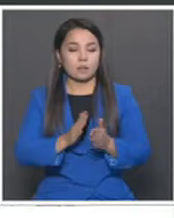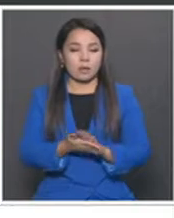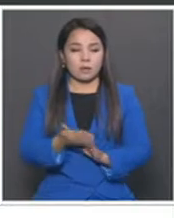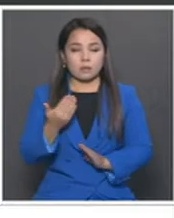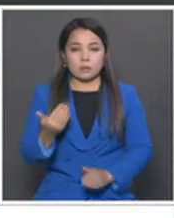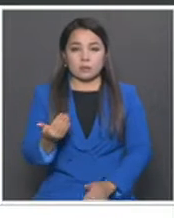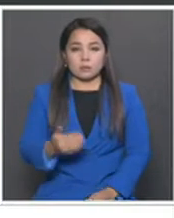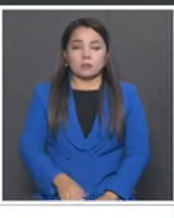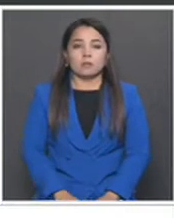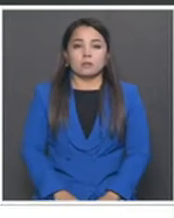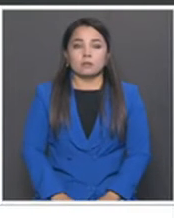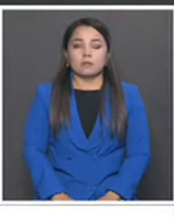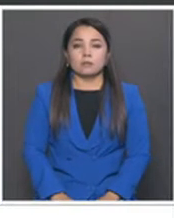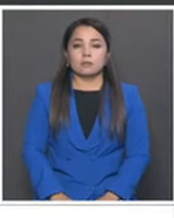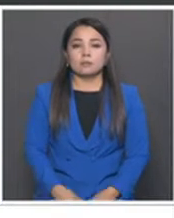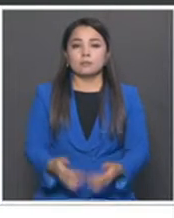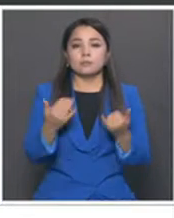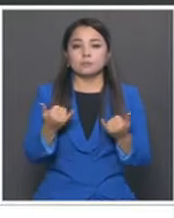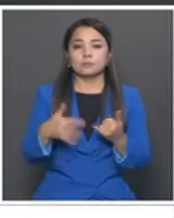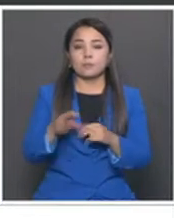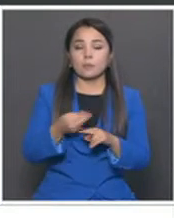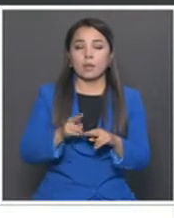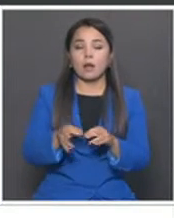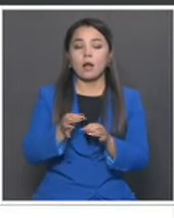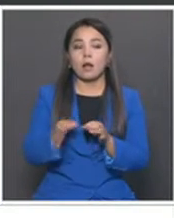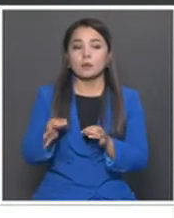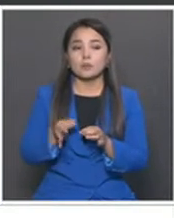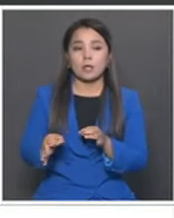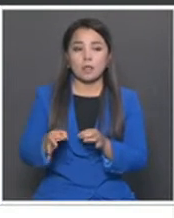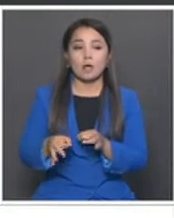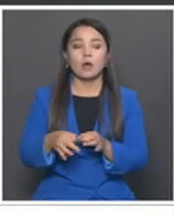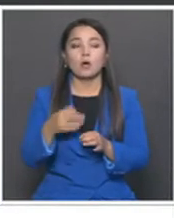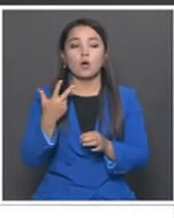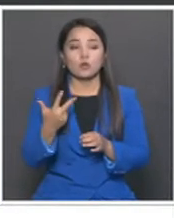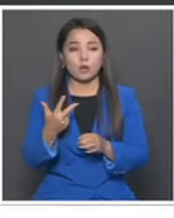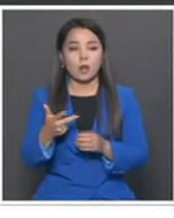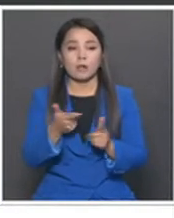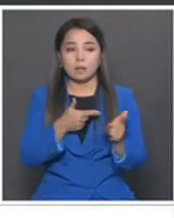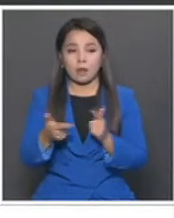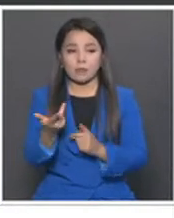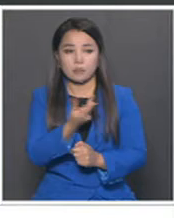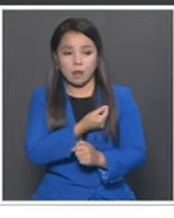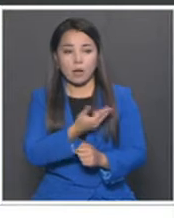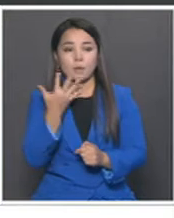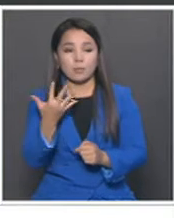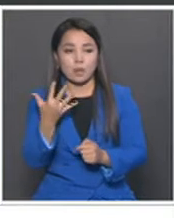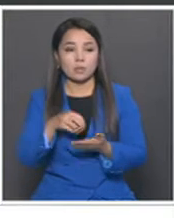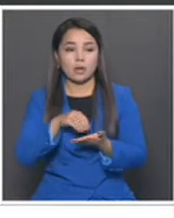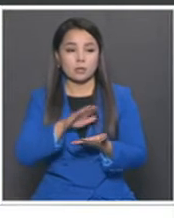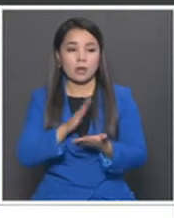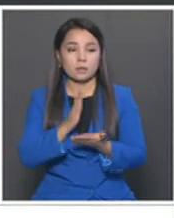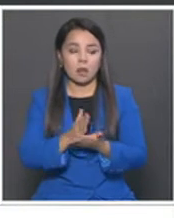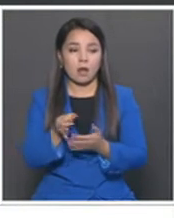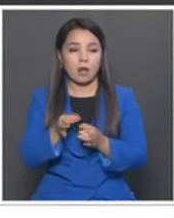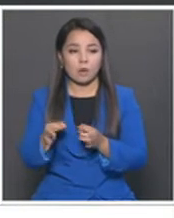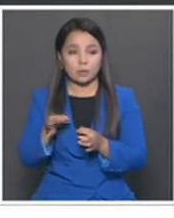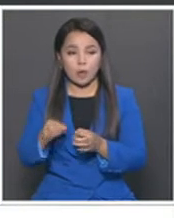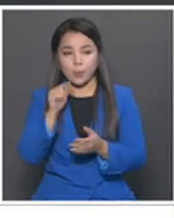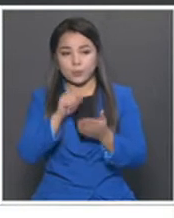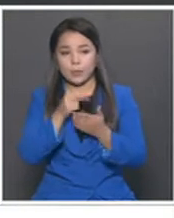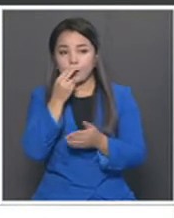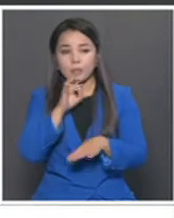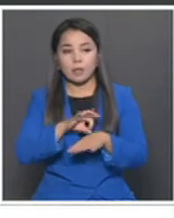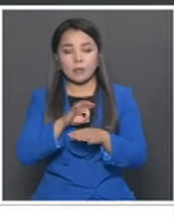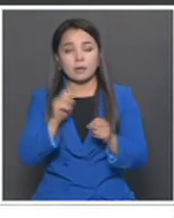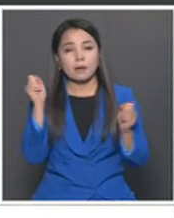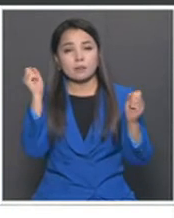Облысы 3 ауданда дәлелденді. 5 ауданда құс өрімдері тіркелді. Бірақ біздің әріптестер